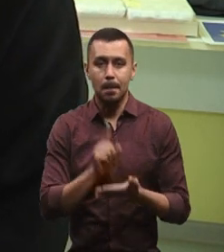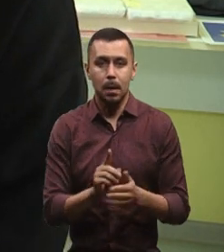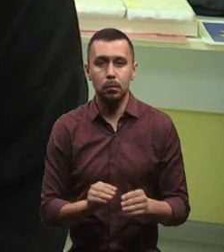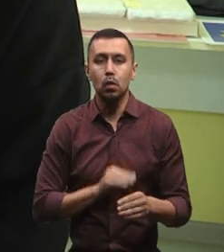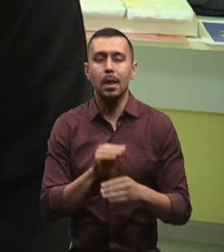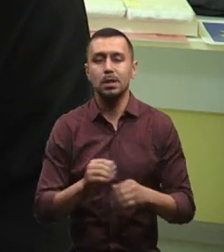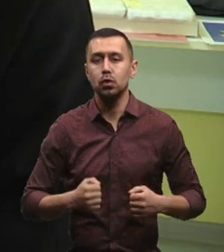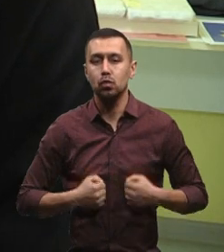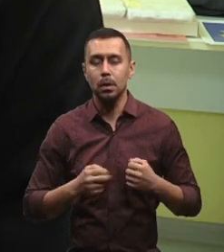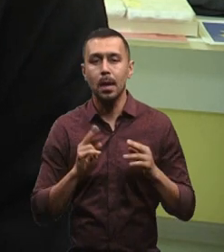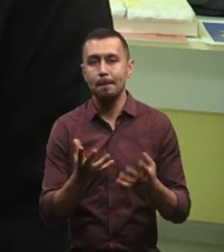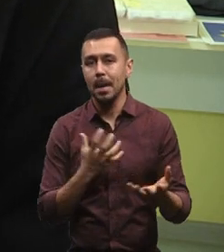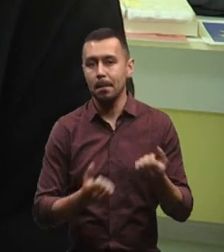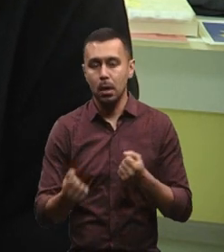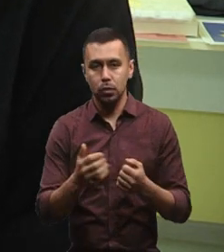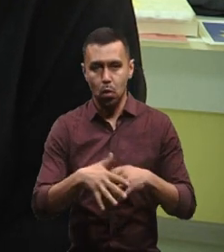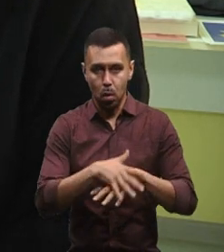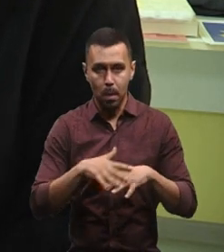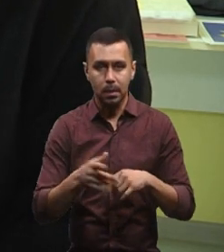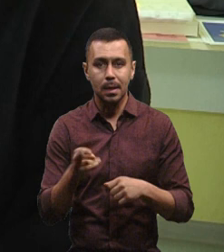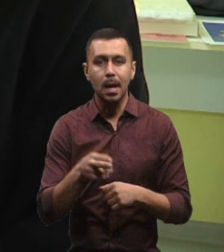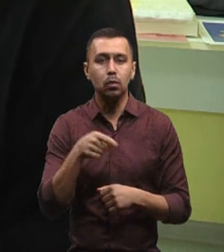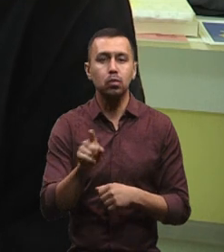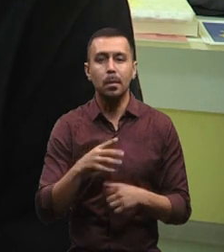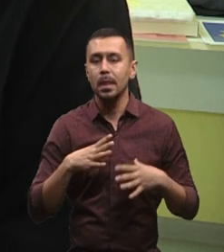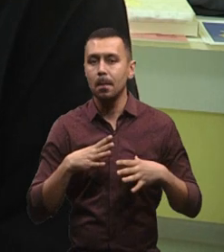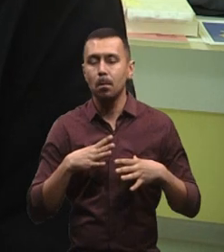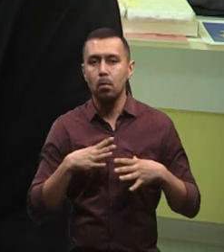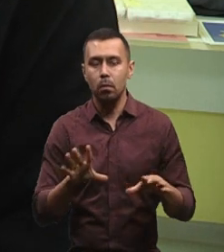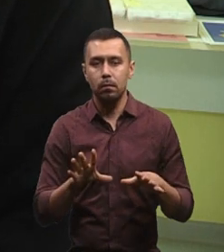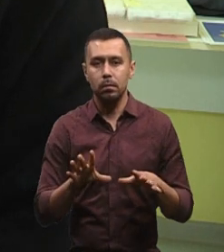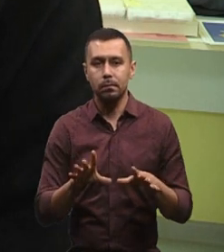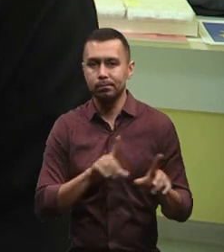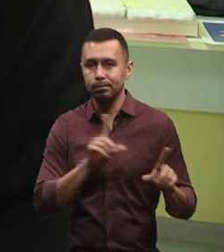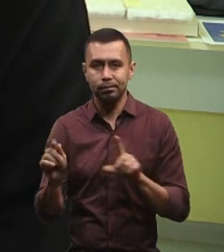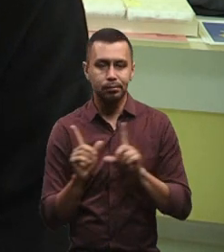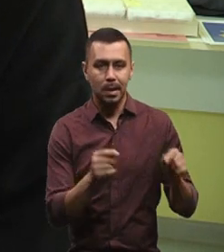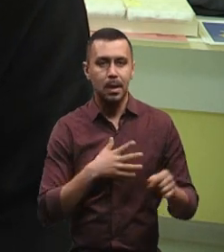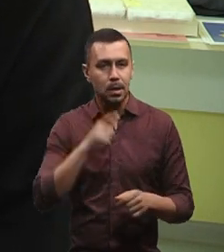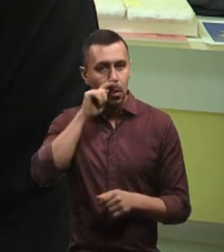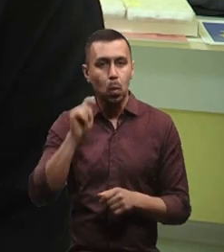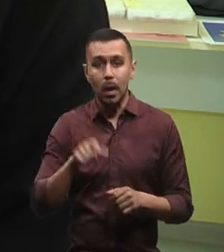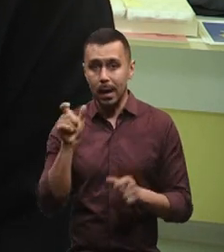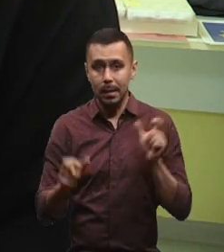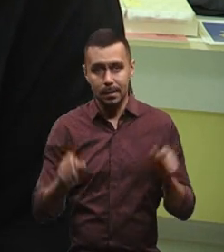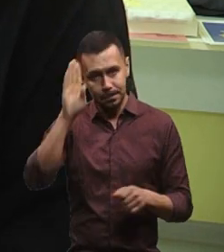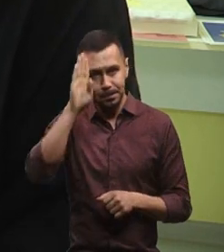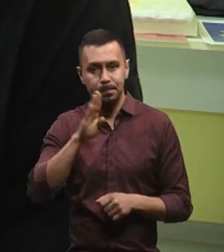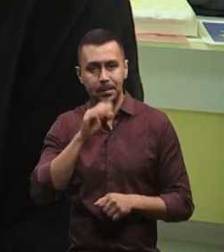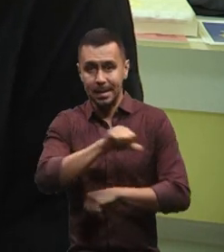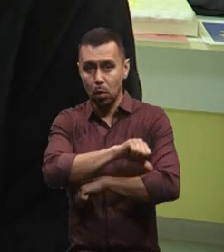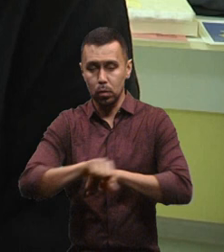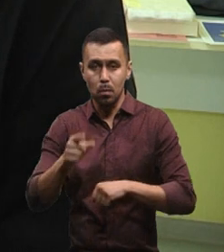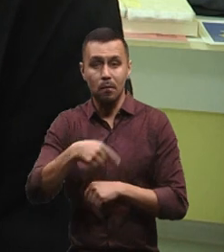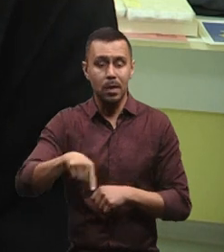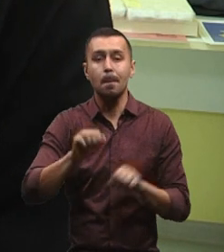як приймаючі громади для того, щоб не був відтік наших українців, наших українок за кордон, щоб вони